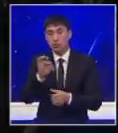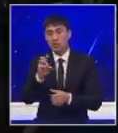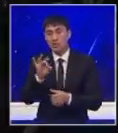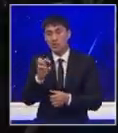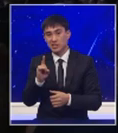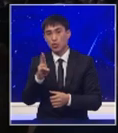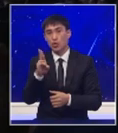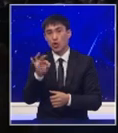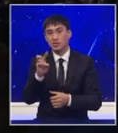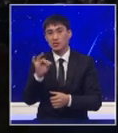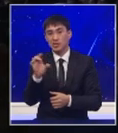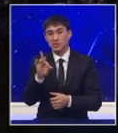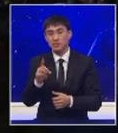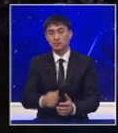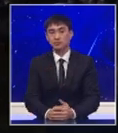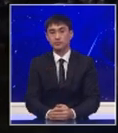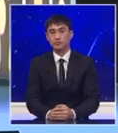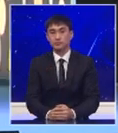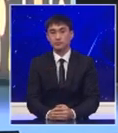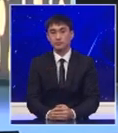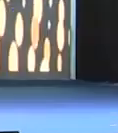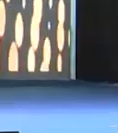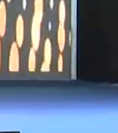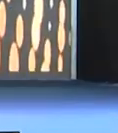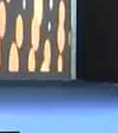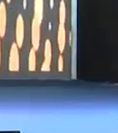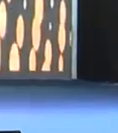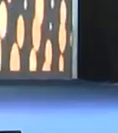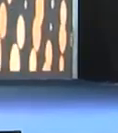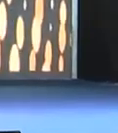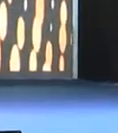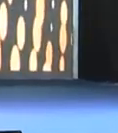Сазы» и «Кулан Саз». Аделя Кжаркенова, Хангельда Ахметханов, телеканал «Житсу».